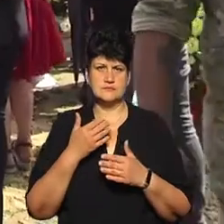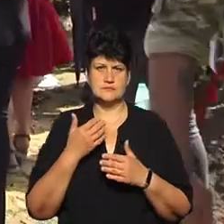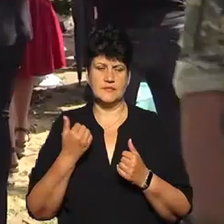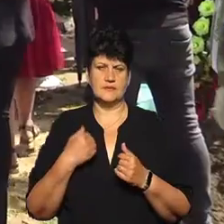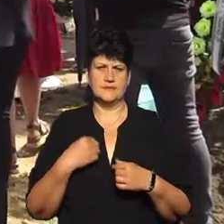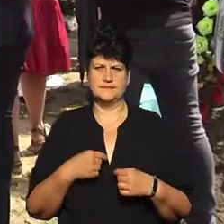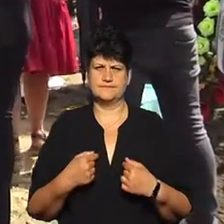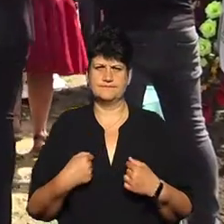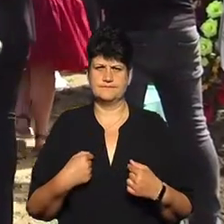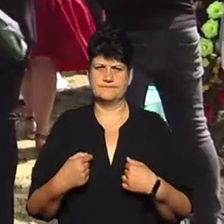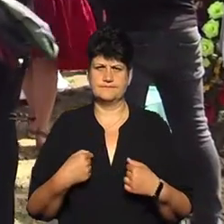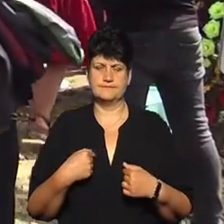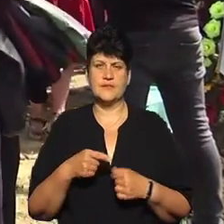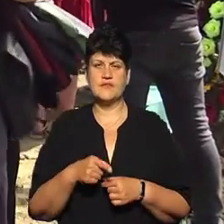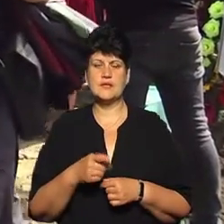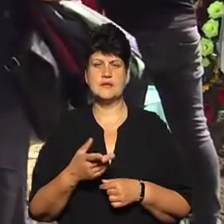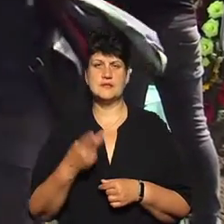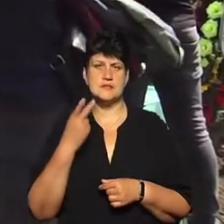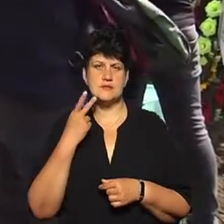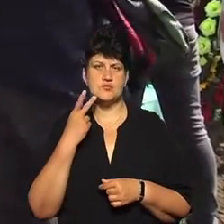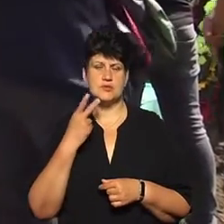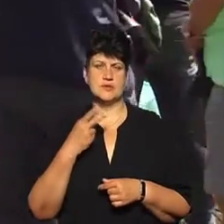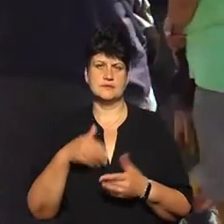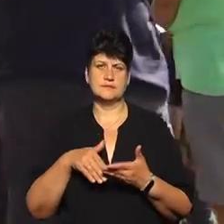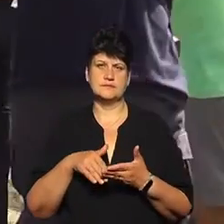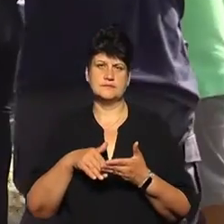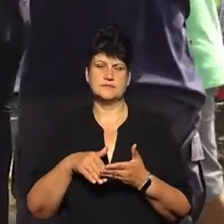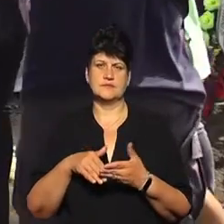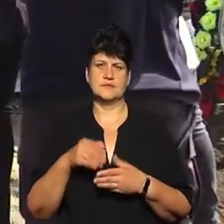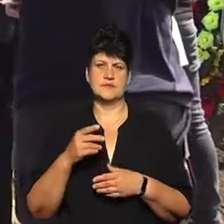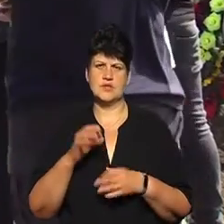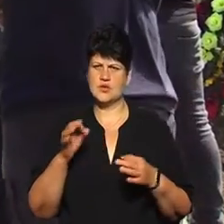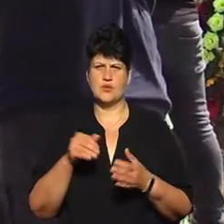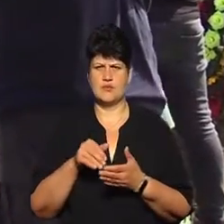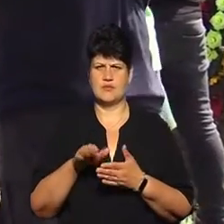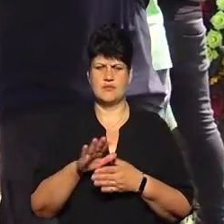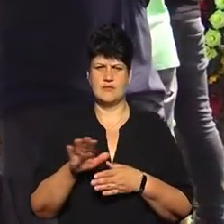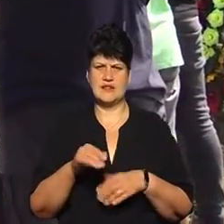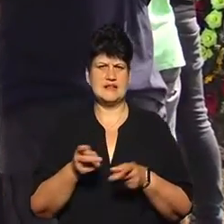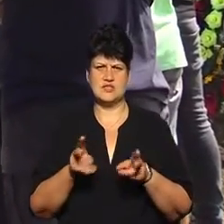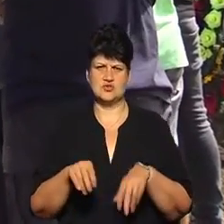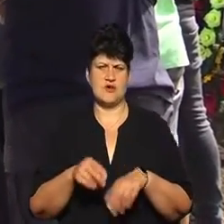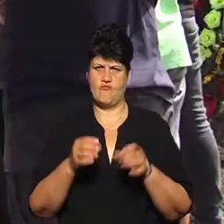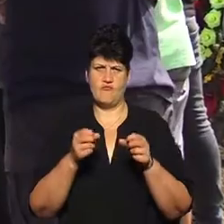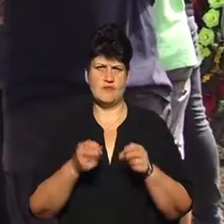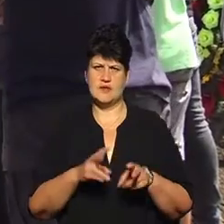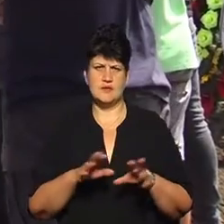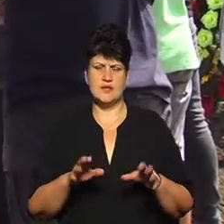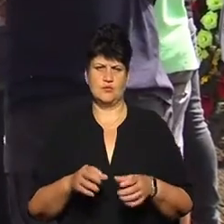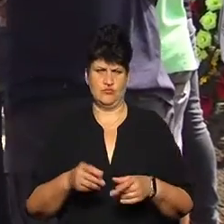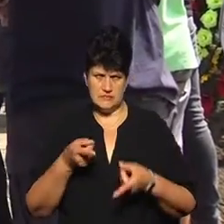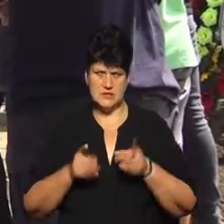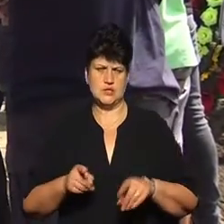він завжди відгукувався, допомагав, нікого не лишав біді. Був справжній друг і